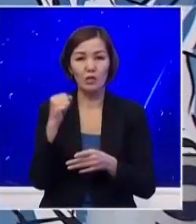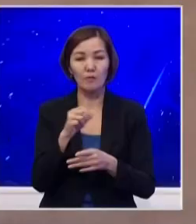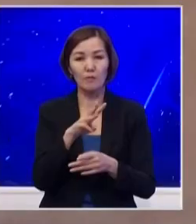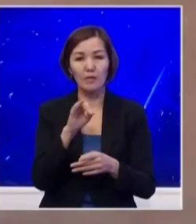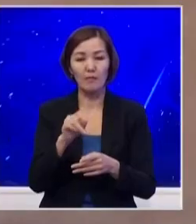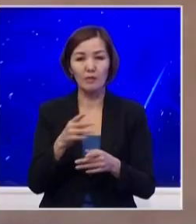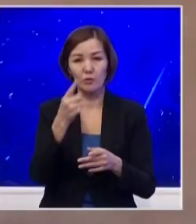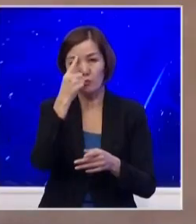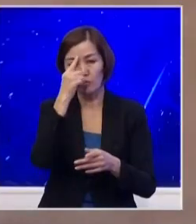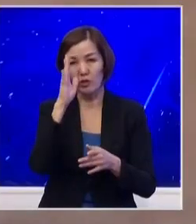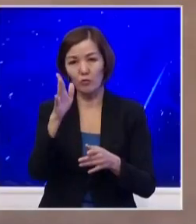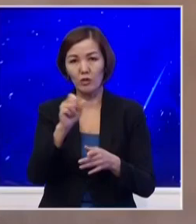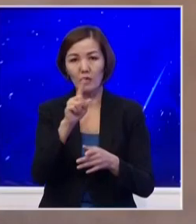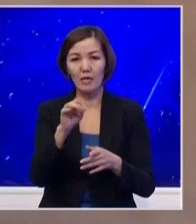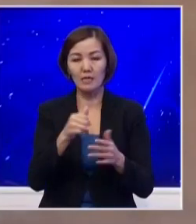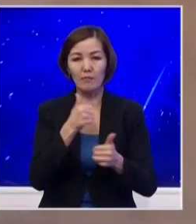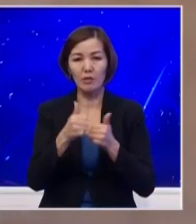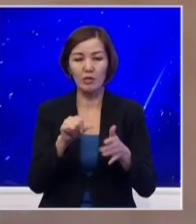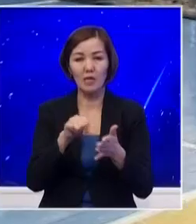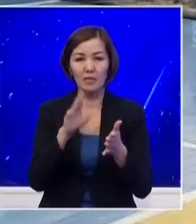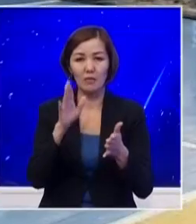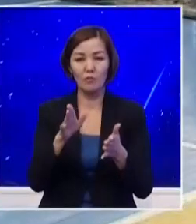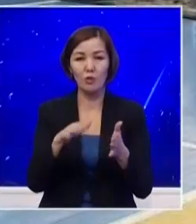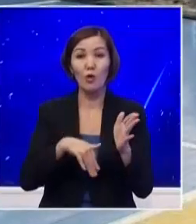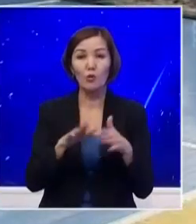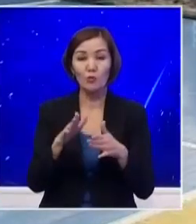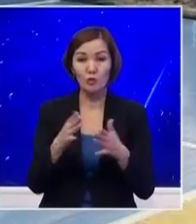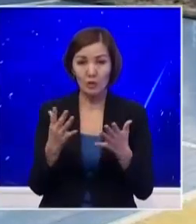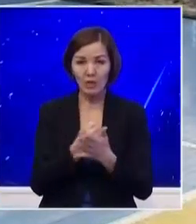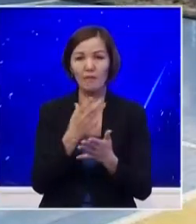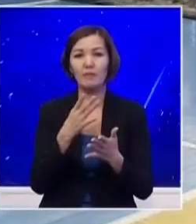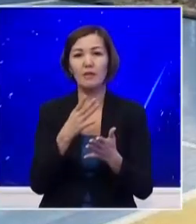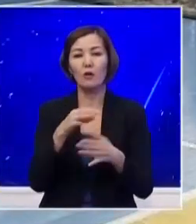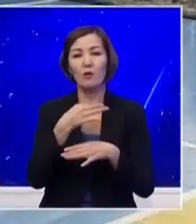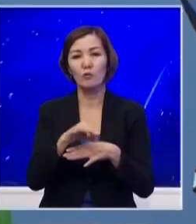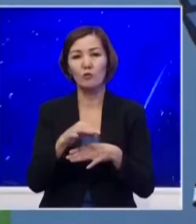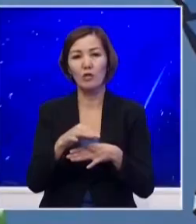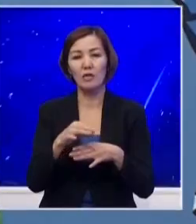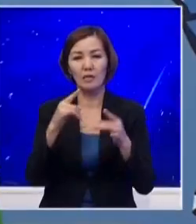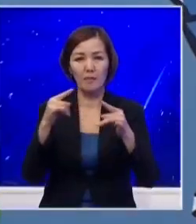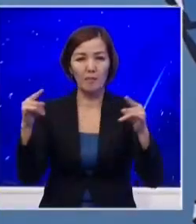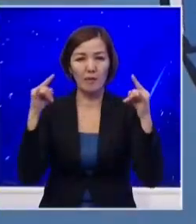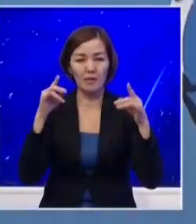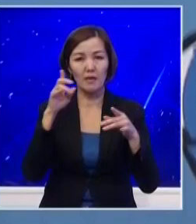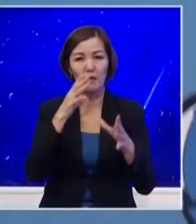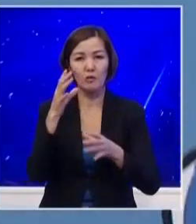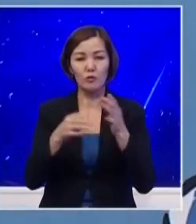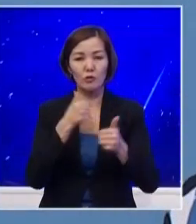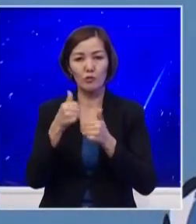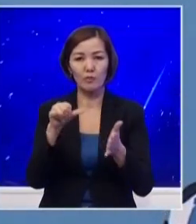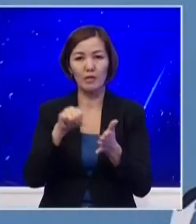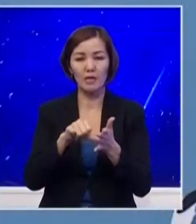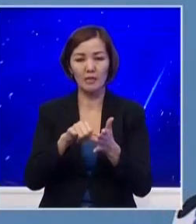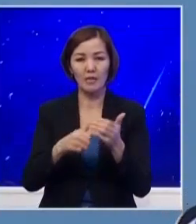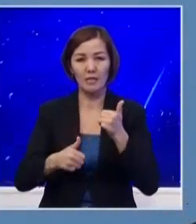айында Үндістанда өтетін Азия біріншілігіне қатысатын болады. Онда үздіктер қатарынан табылып жатса, күзде Мексикада жалау желбіретін дүниежүзі чемпионатында